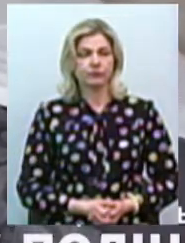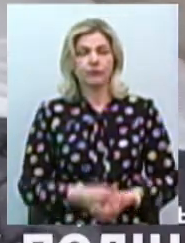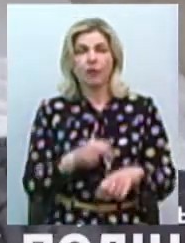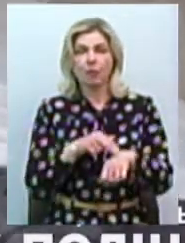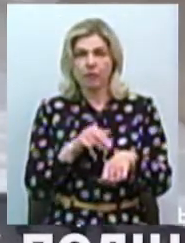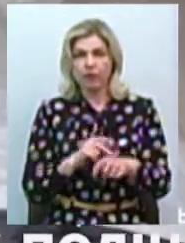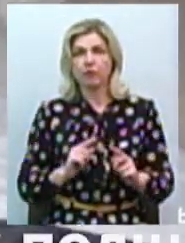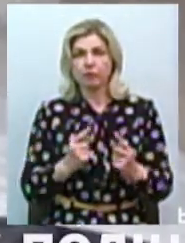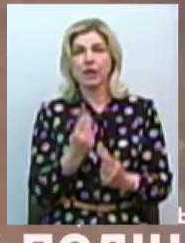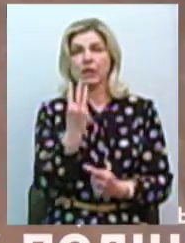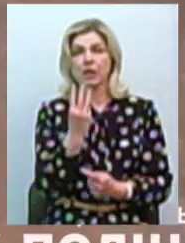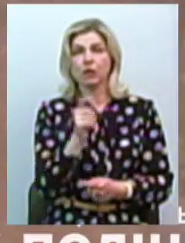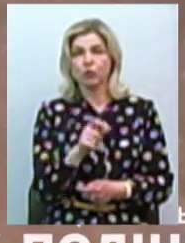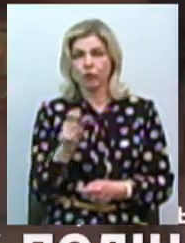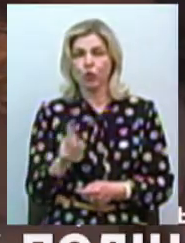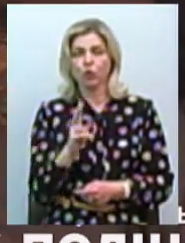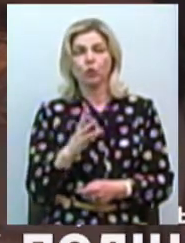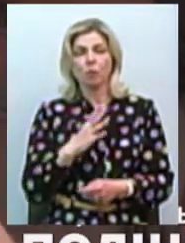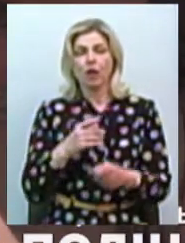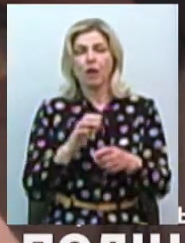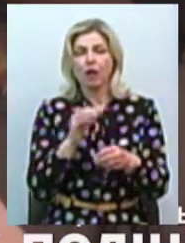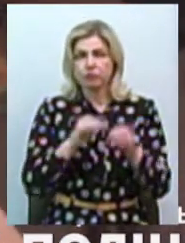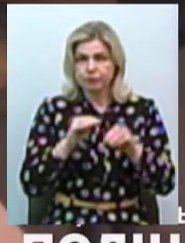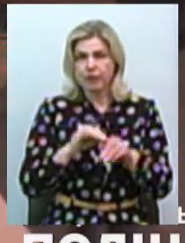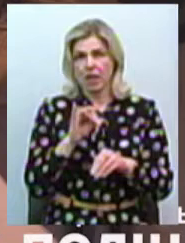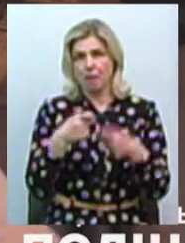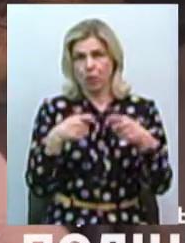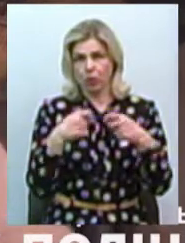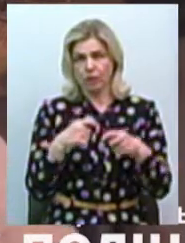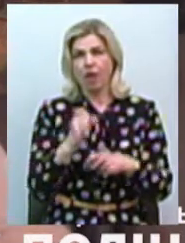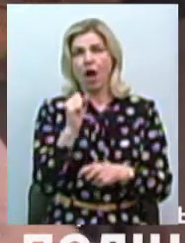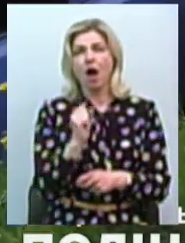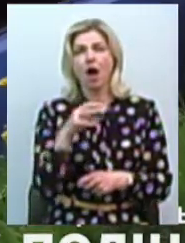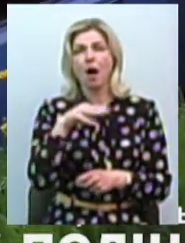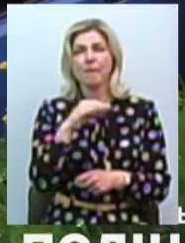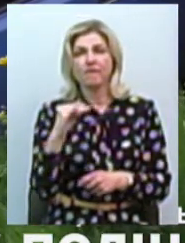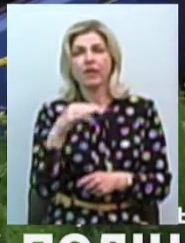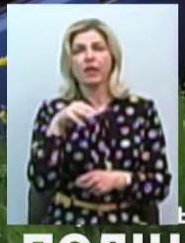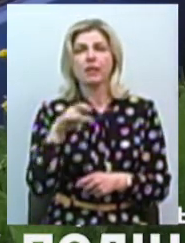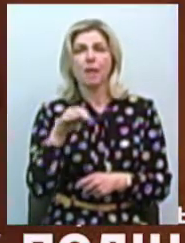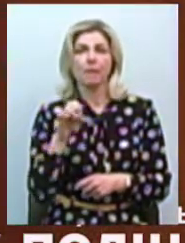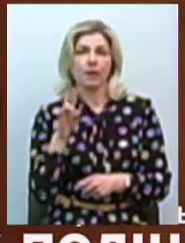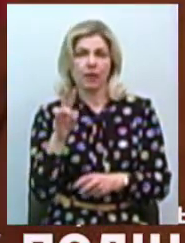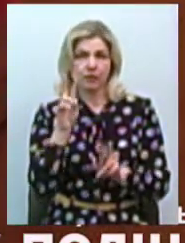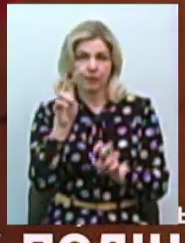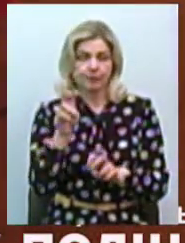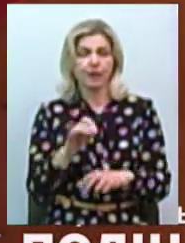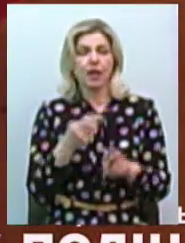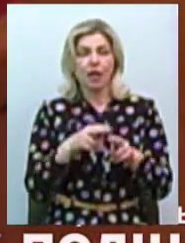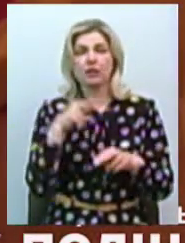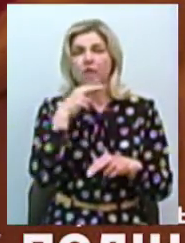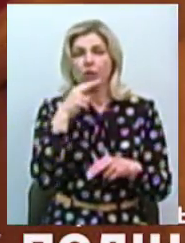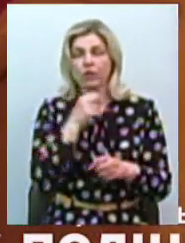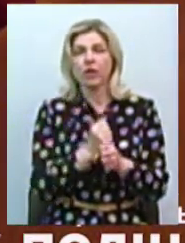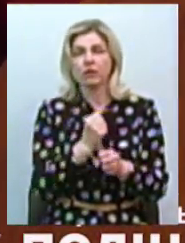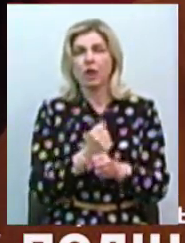Правоохоронці затримали трьох чоловіків, які виготовляли та збивали амфетамін. Житло та автомобілі фігурантів справи обшукали. Психотропну речовину виготовляли